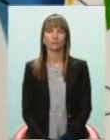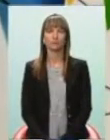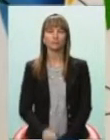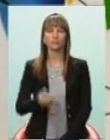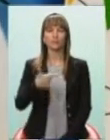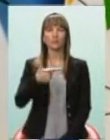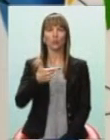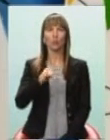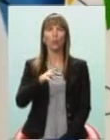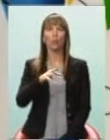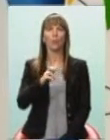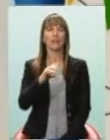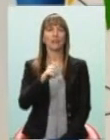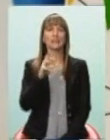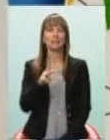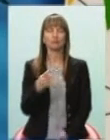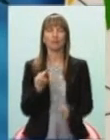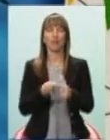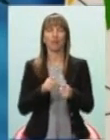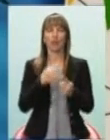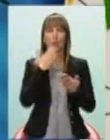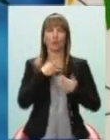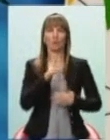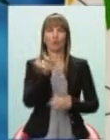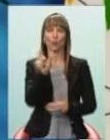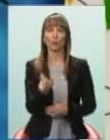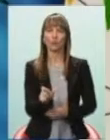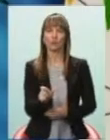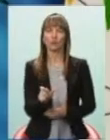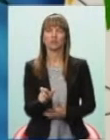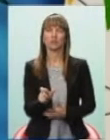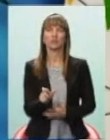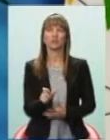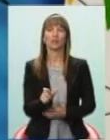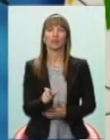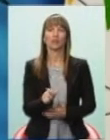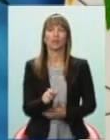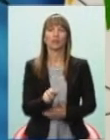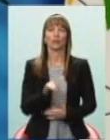Гуманизм – это человечность. Людей